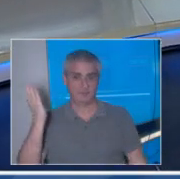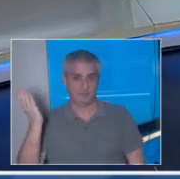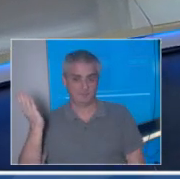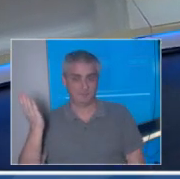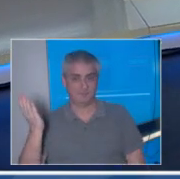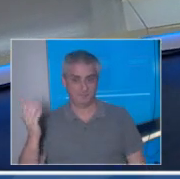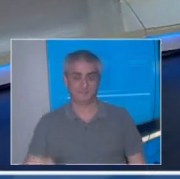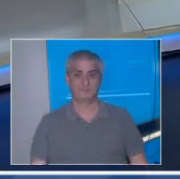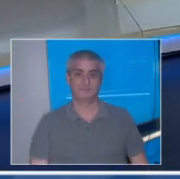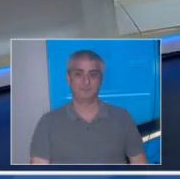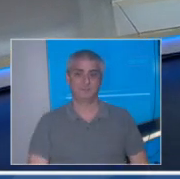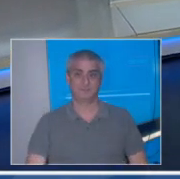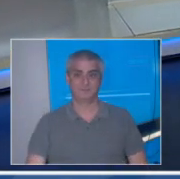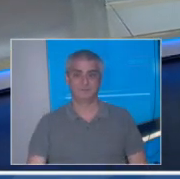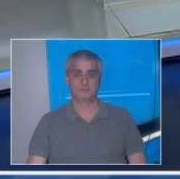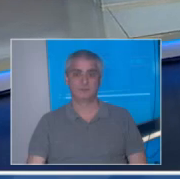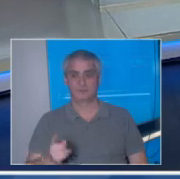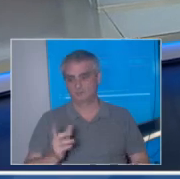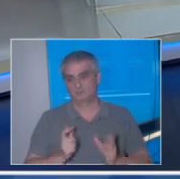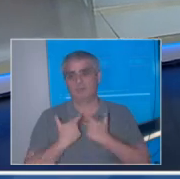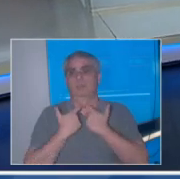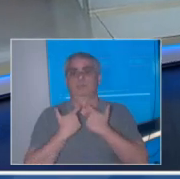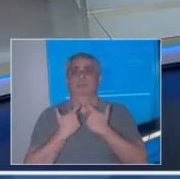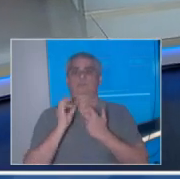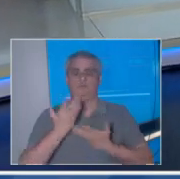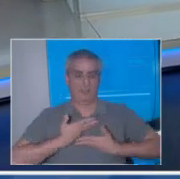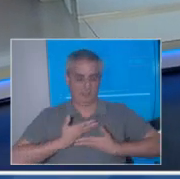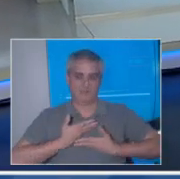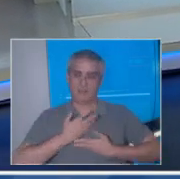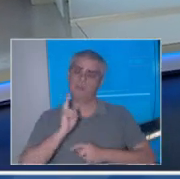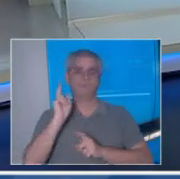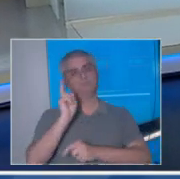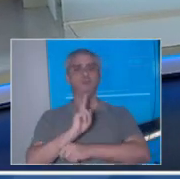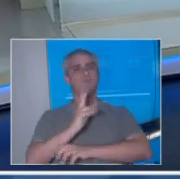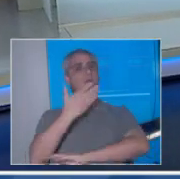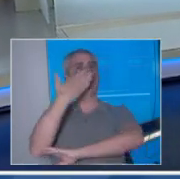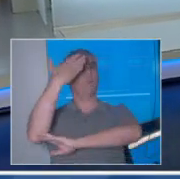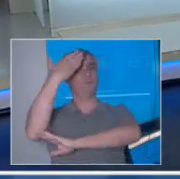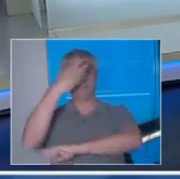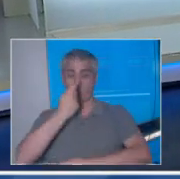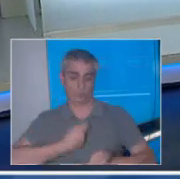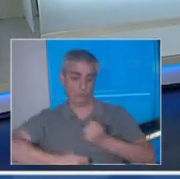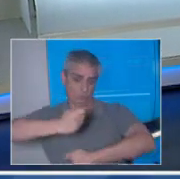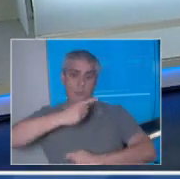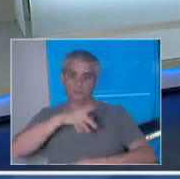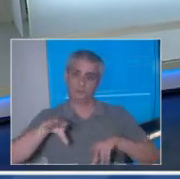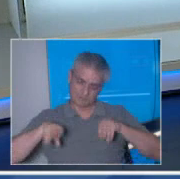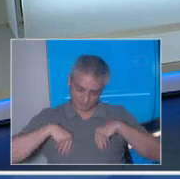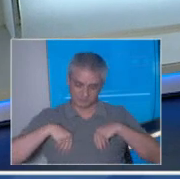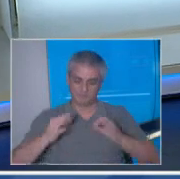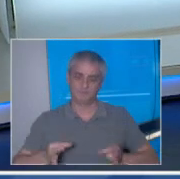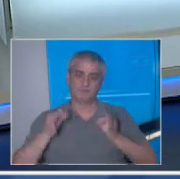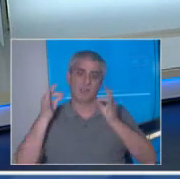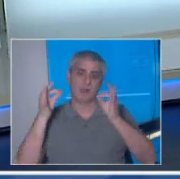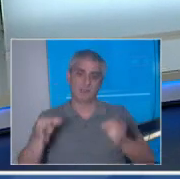עשה שרירים במסע ומתן עם ראש הממשלה, דחק אותו לפינה כדי לקבל את המשמר הלאומי שלו, בתמורה לכך שיסכים להשהות